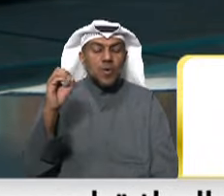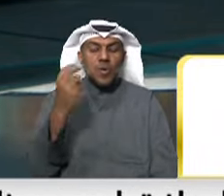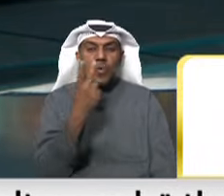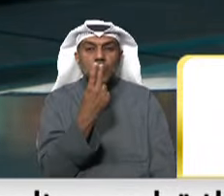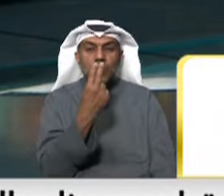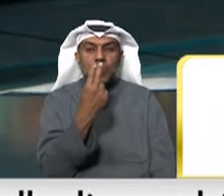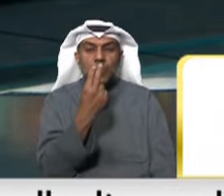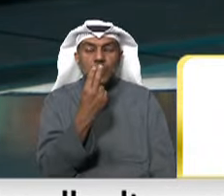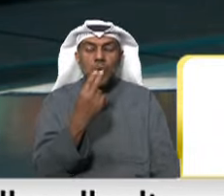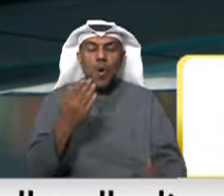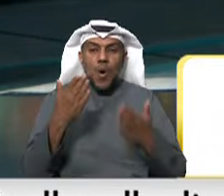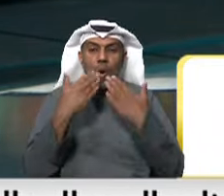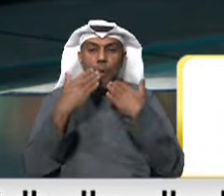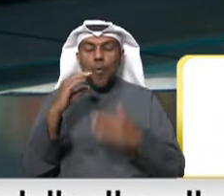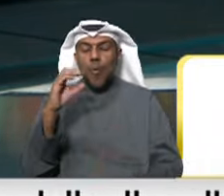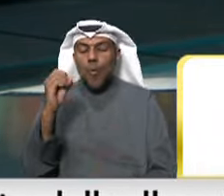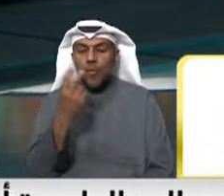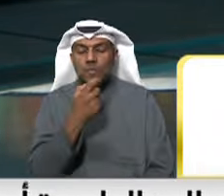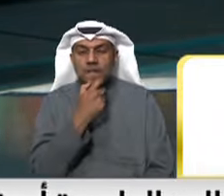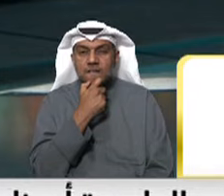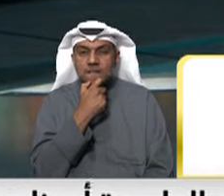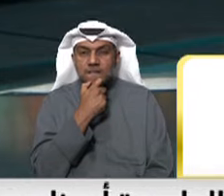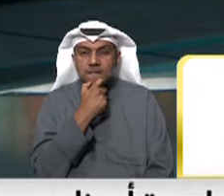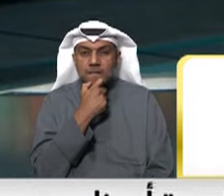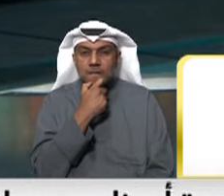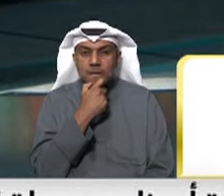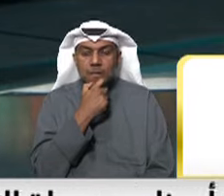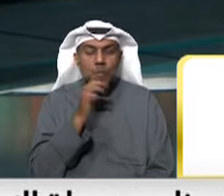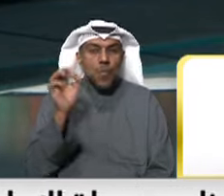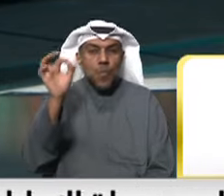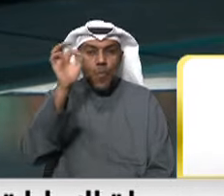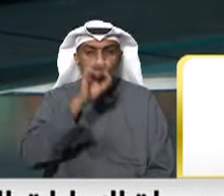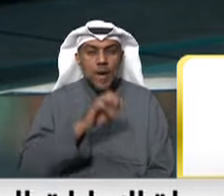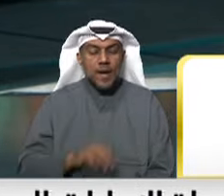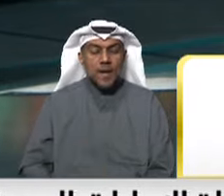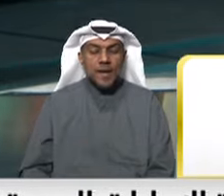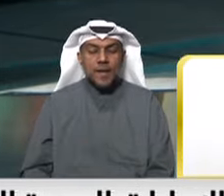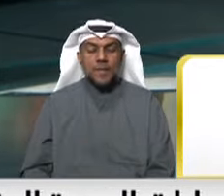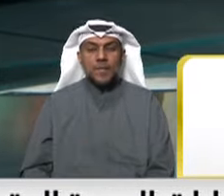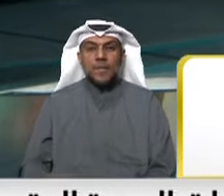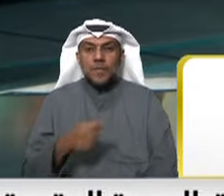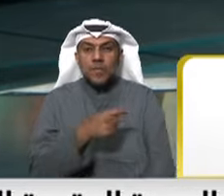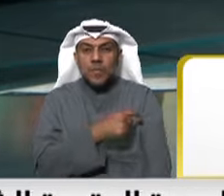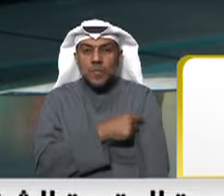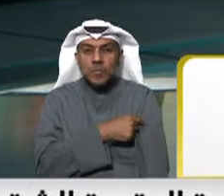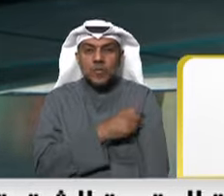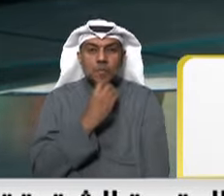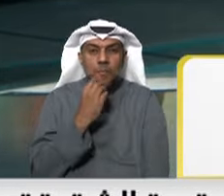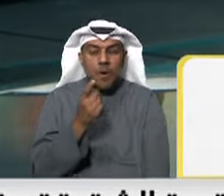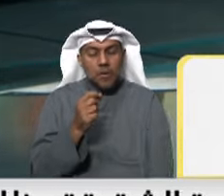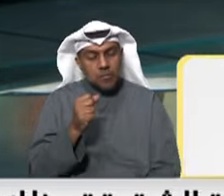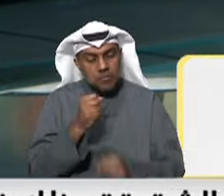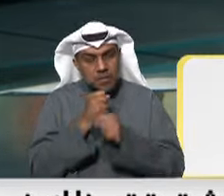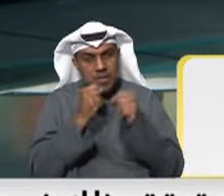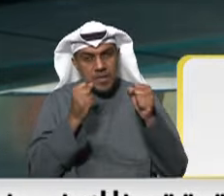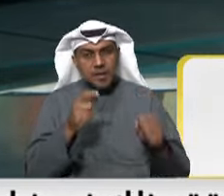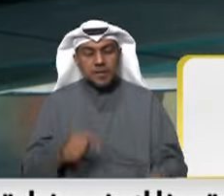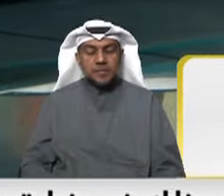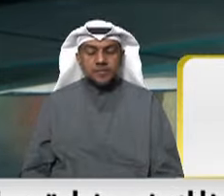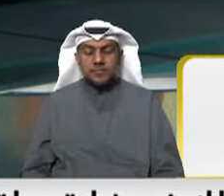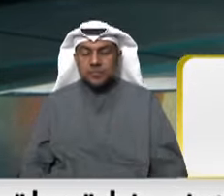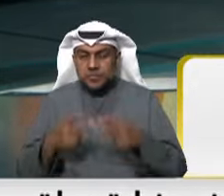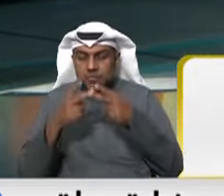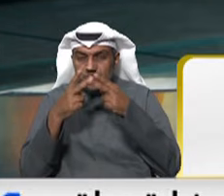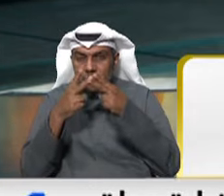مستشفى مبارك الكبير، وذلك لتلبية الحاجة الملحة لعلاج العديد من الأمراض أبرزها علاج